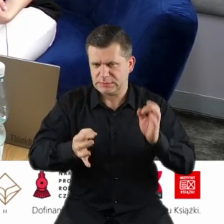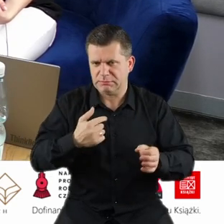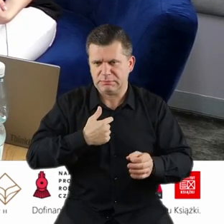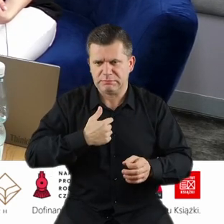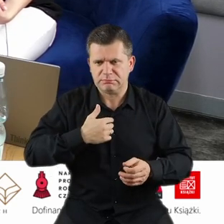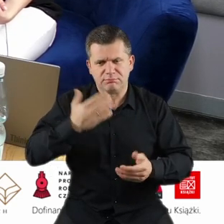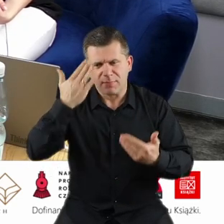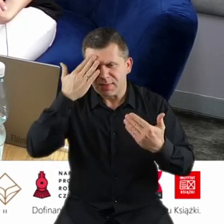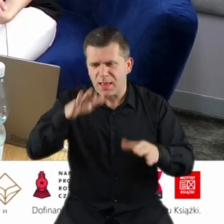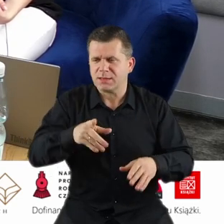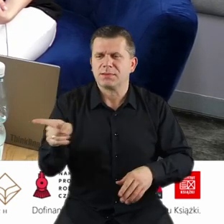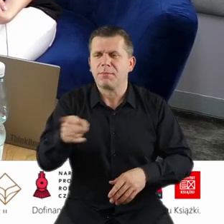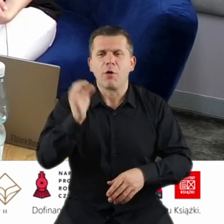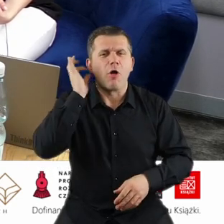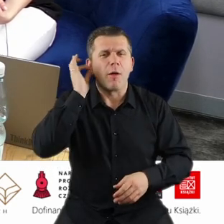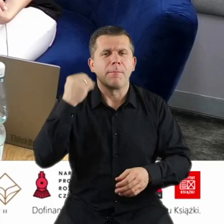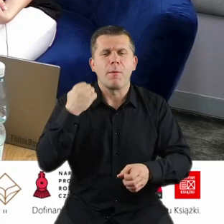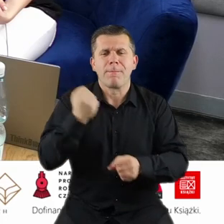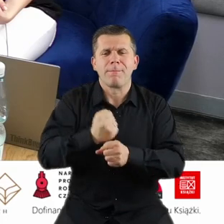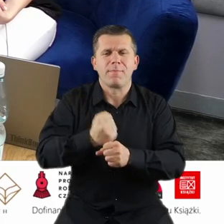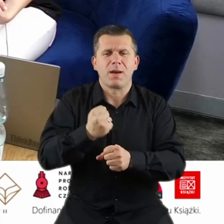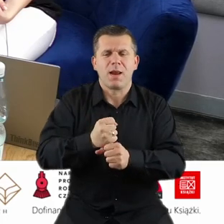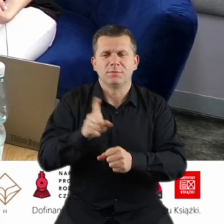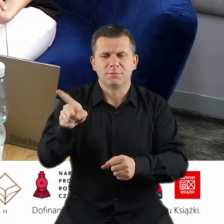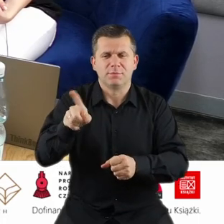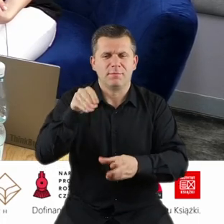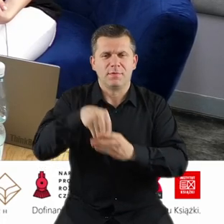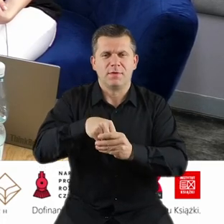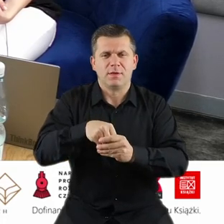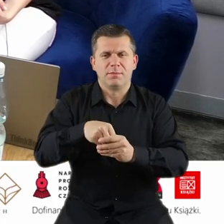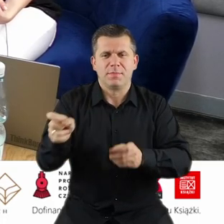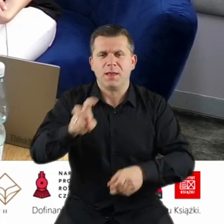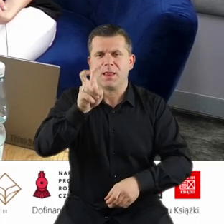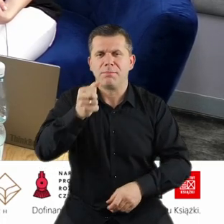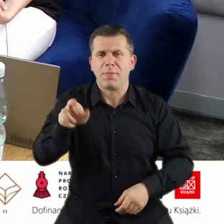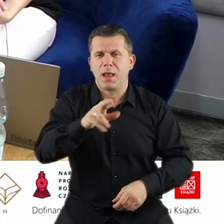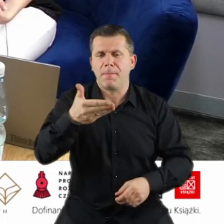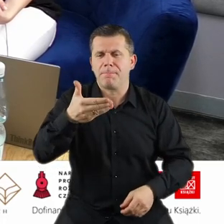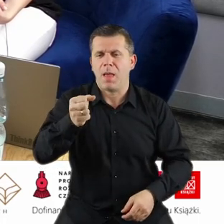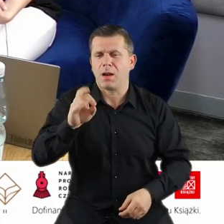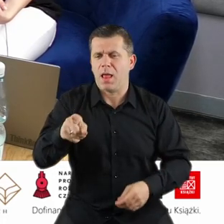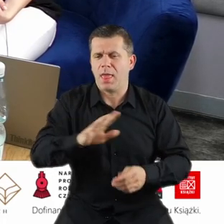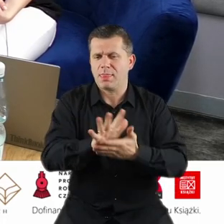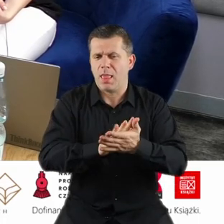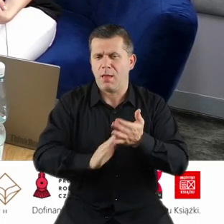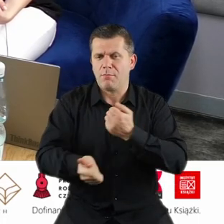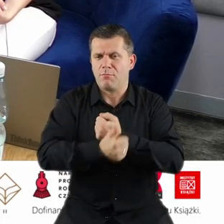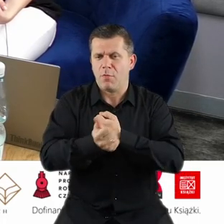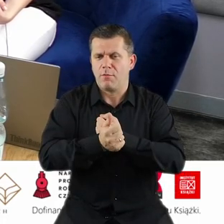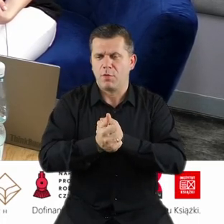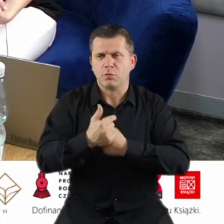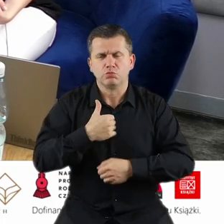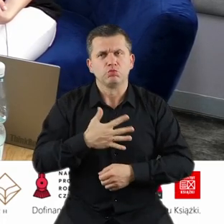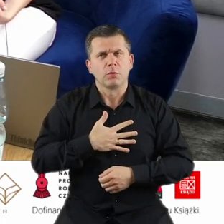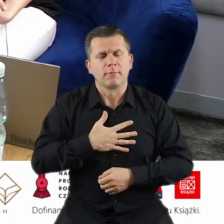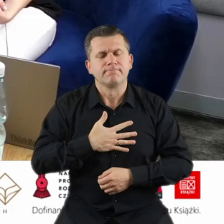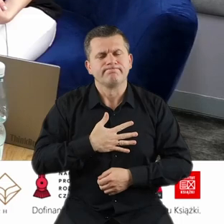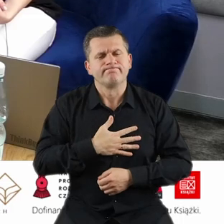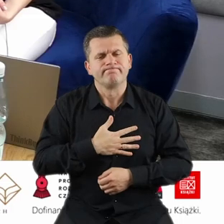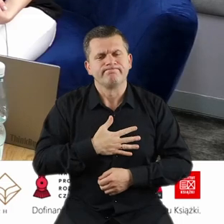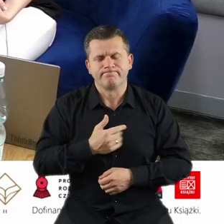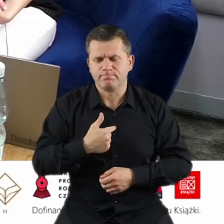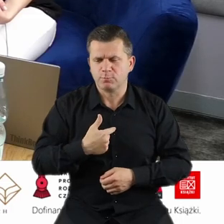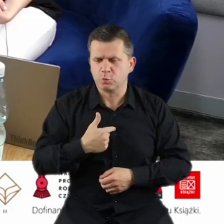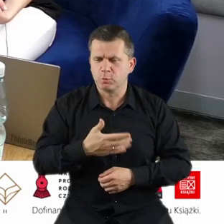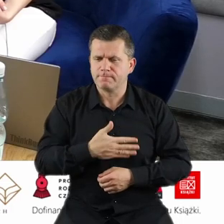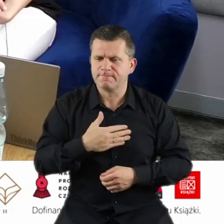zastanawiać, mimo że nie znałem w ogóle tych pań, które pracowały w hipermarkecie, ale ten tekst spowodował, że w jakiś sposób były mi bliskie.